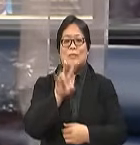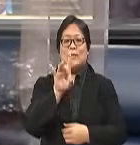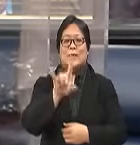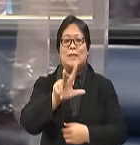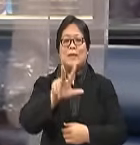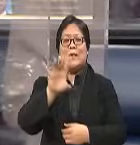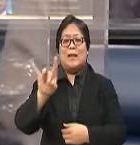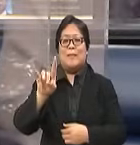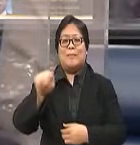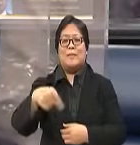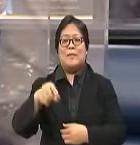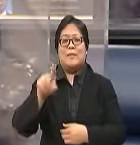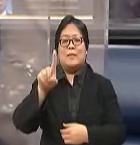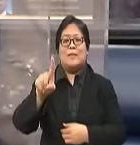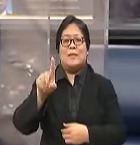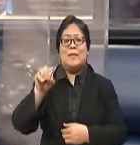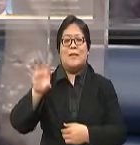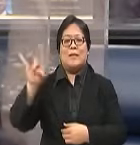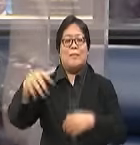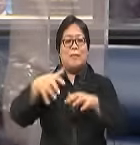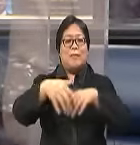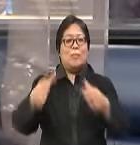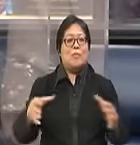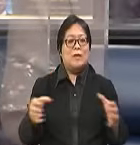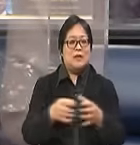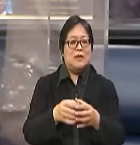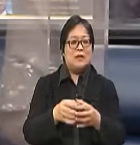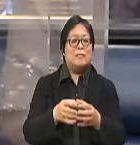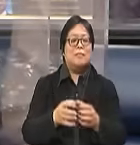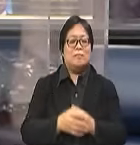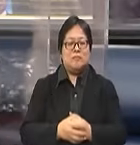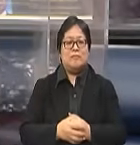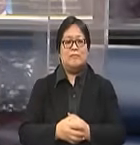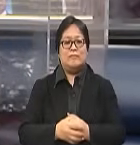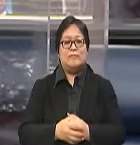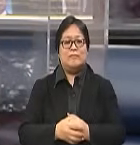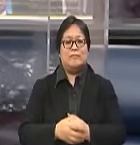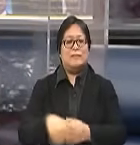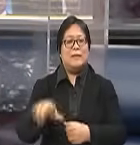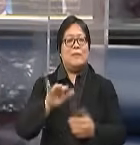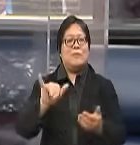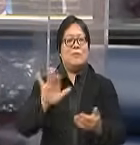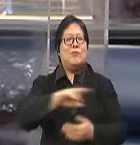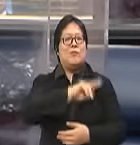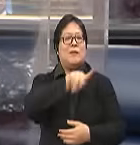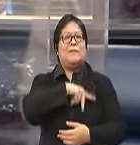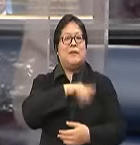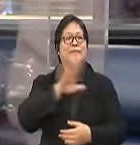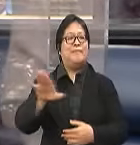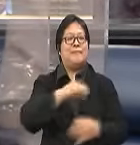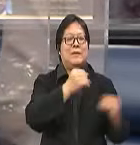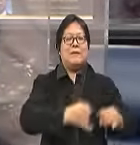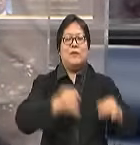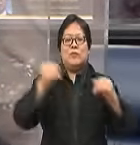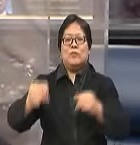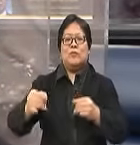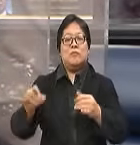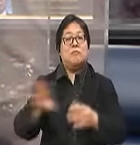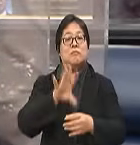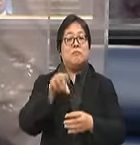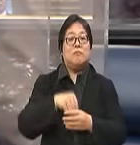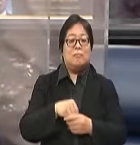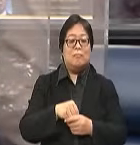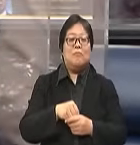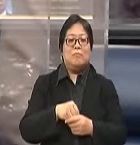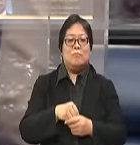238000 108 kebun kecil OK Google seapa di apa sendirian Jalan negara kita yang melingkungi